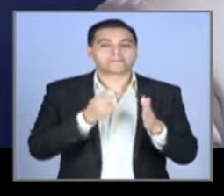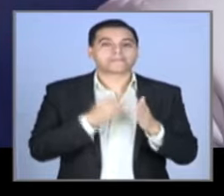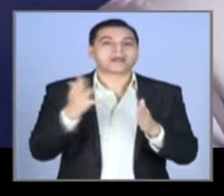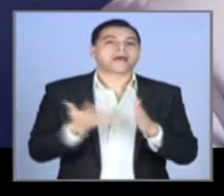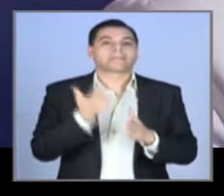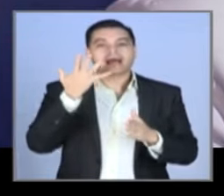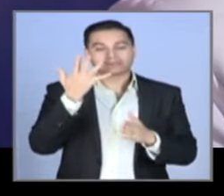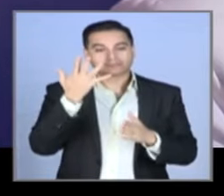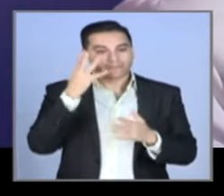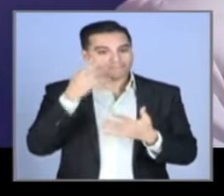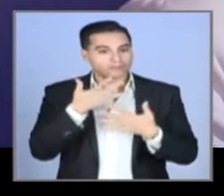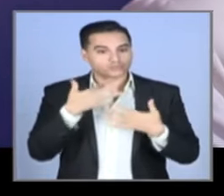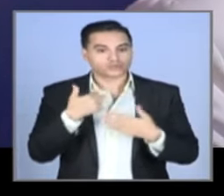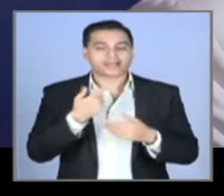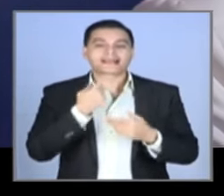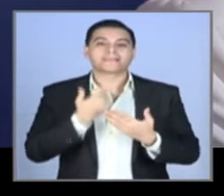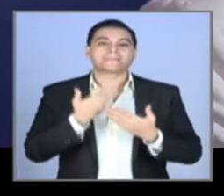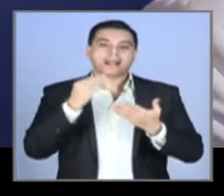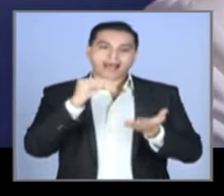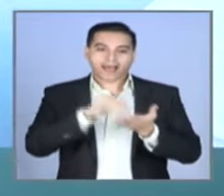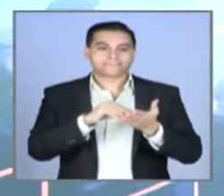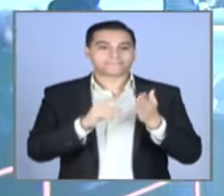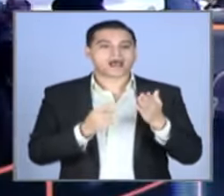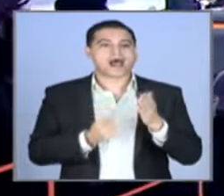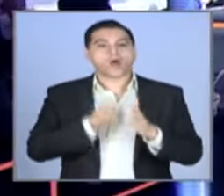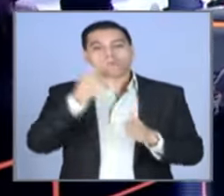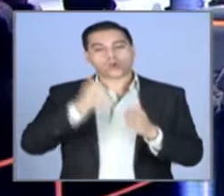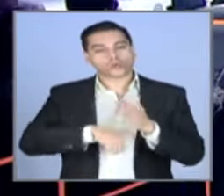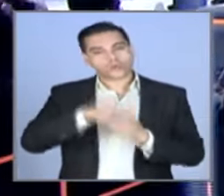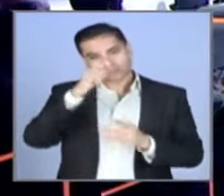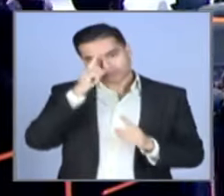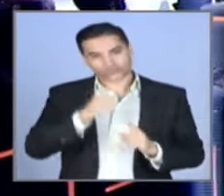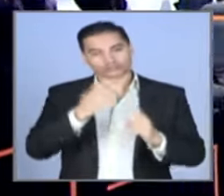عائلات، وبنتمنى من المشاركة دي إن إحنا نحقق المركز الأول.